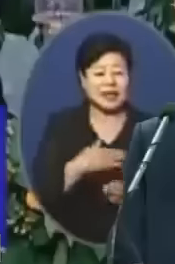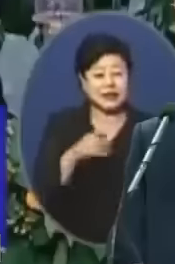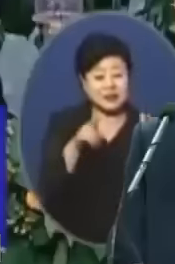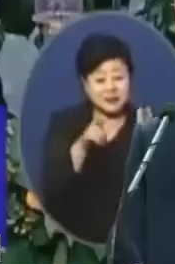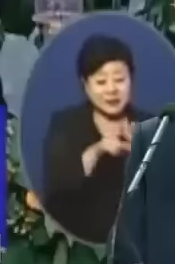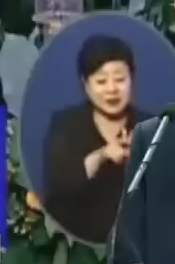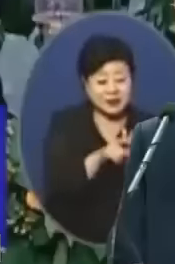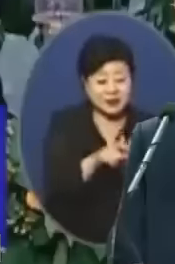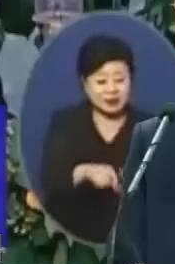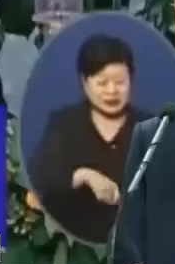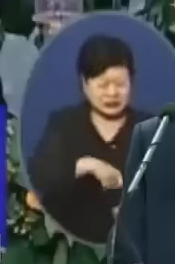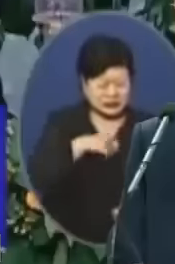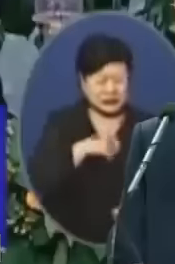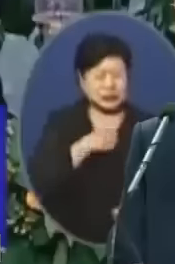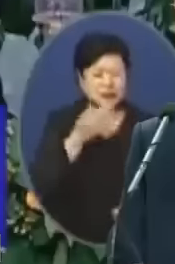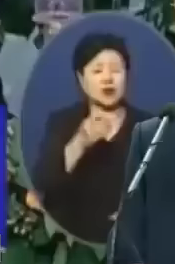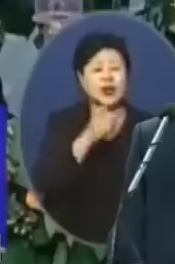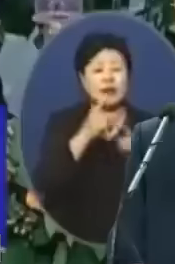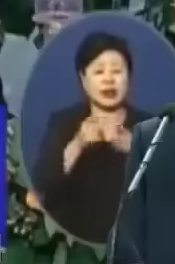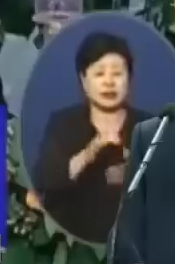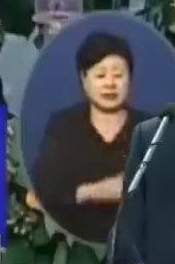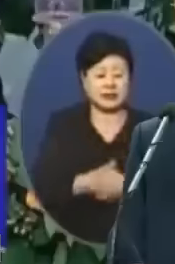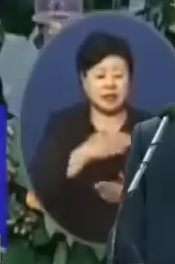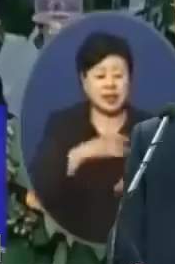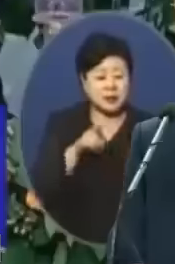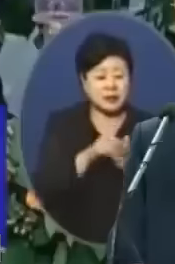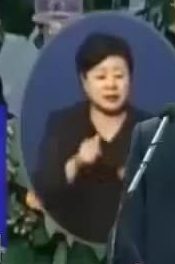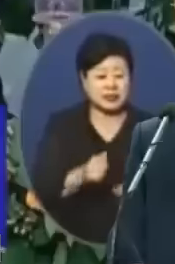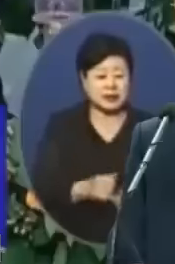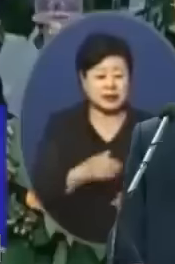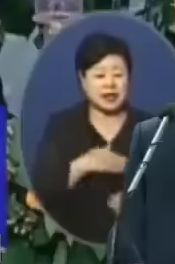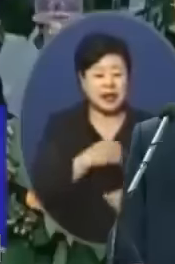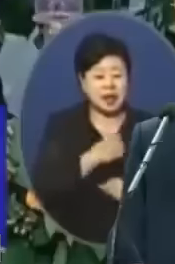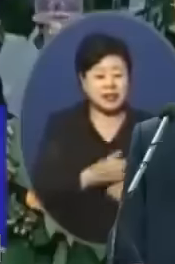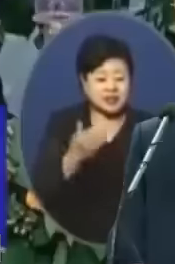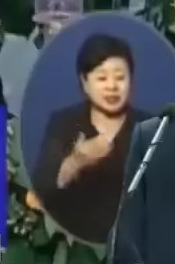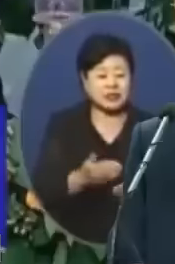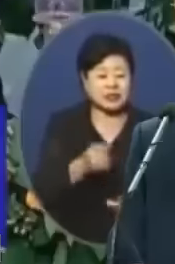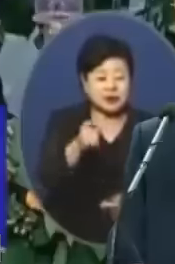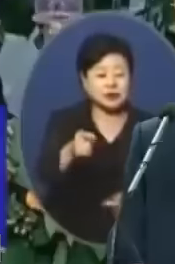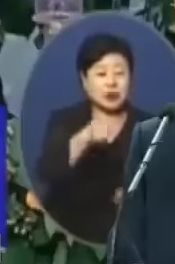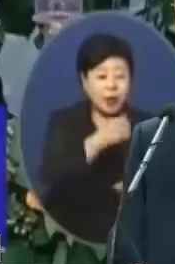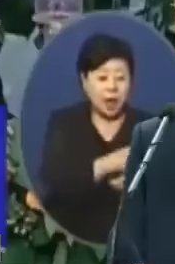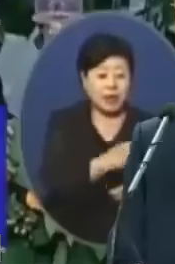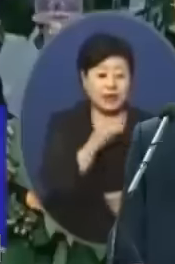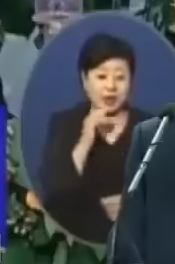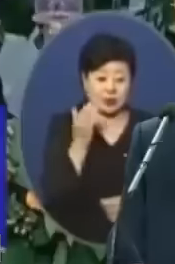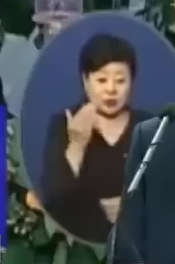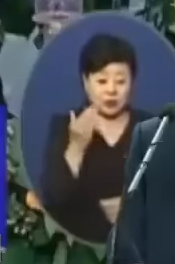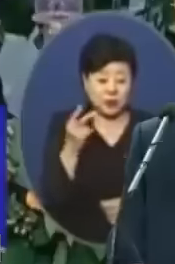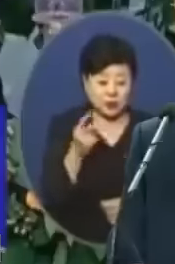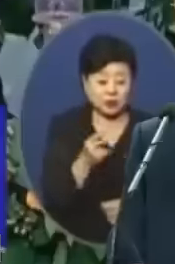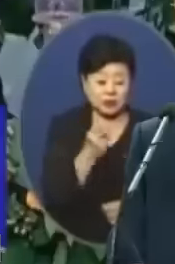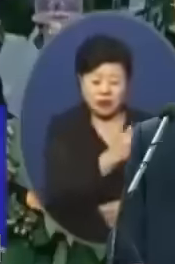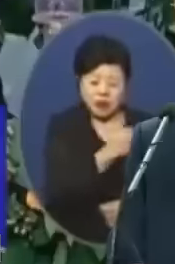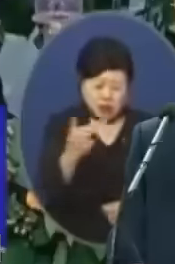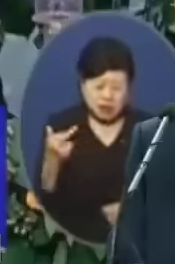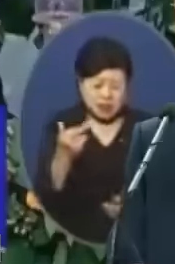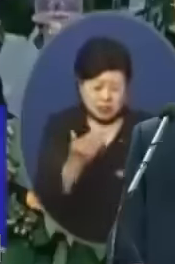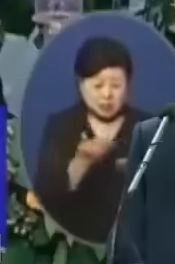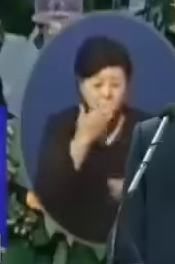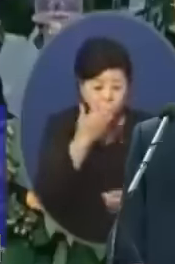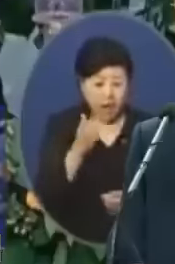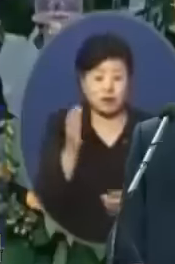믿어라. 내가 진실로 진실로 너에게 이르노니 나를 믿는 자는 내가 한 일을 그도 할 것이요 또 그보다 큰 것도